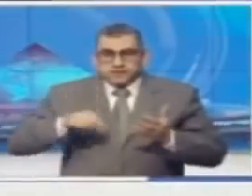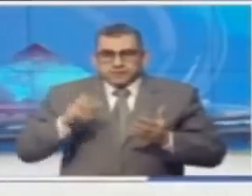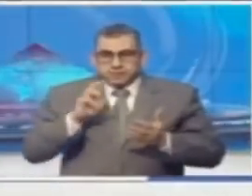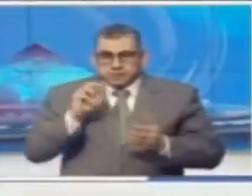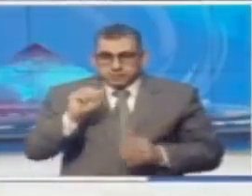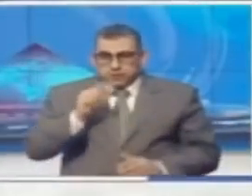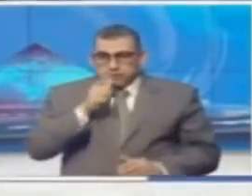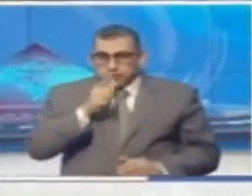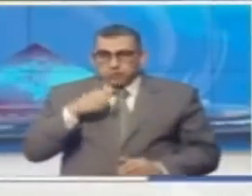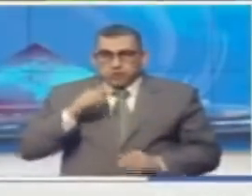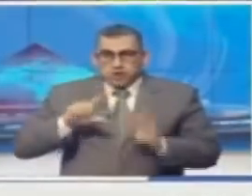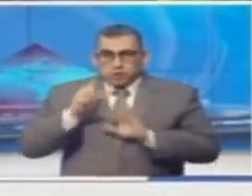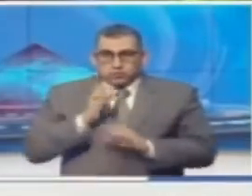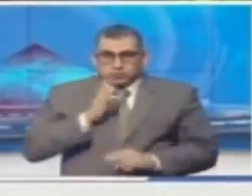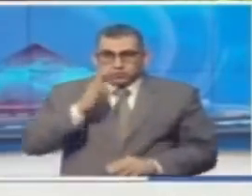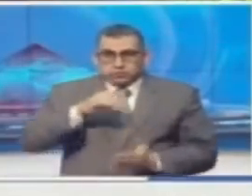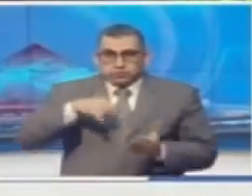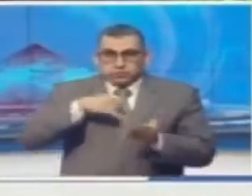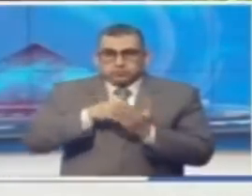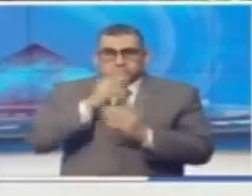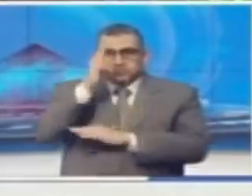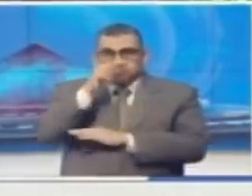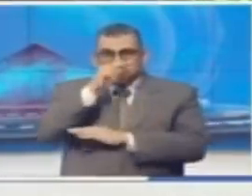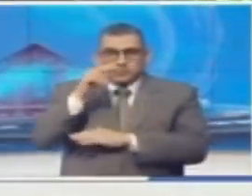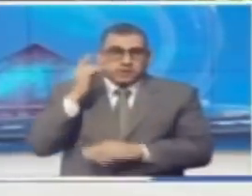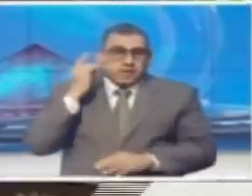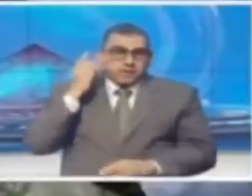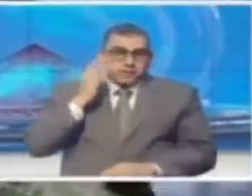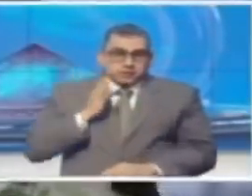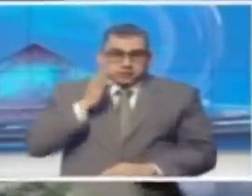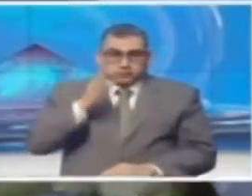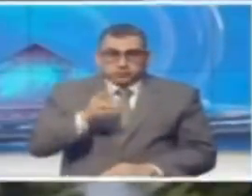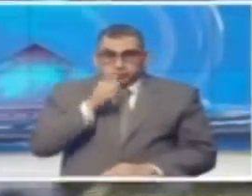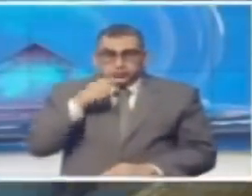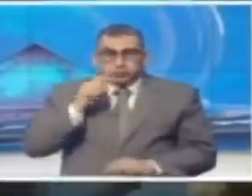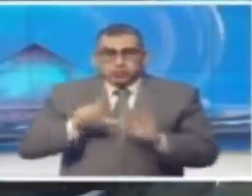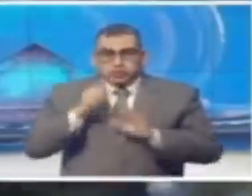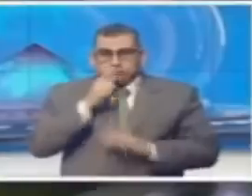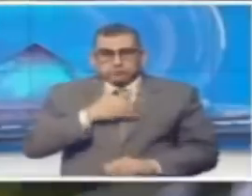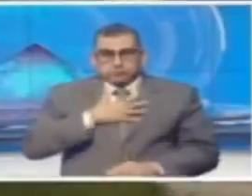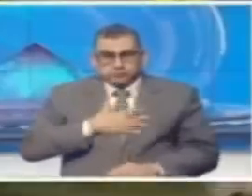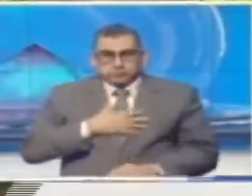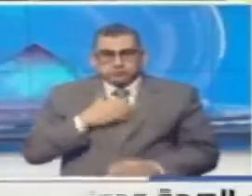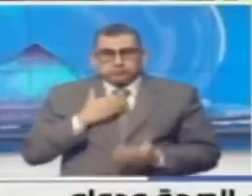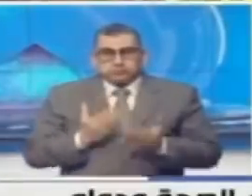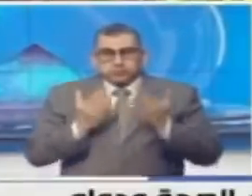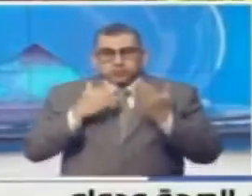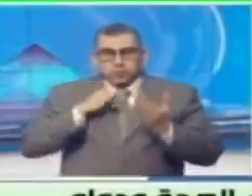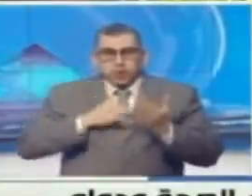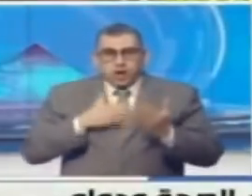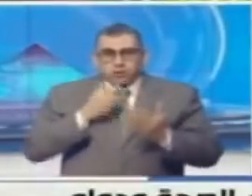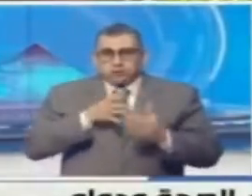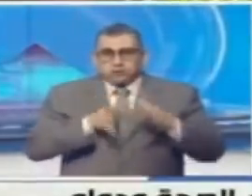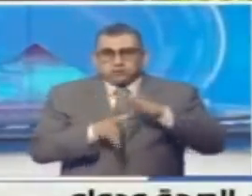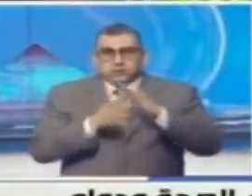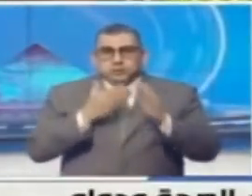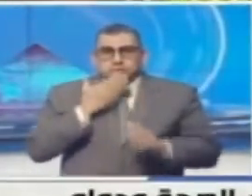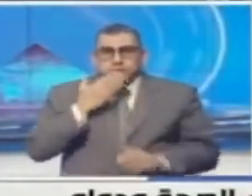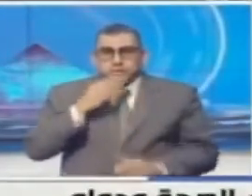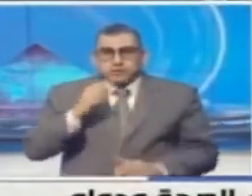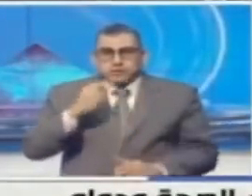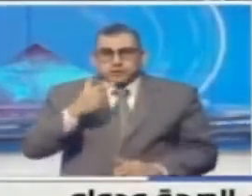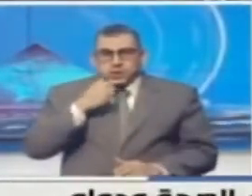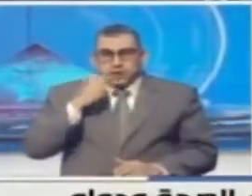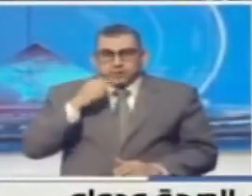وخلال زيارة رئيس الوزراء لمقر الكاتدرائية بالعباسية، أعرب رئيس الوزراء عن تمنياته لقداسة البابا